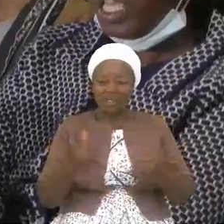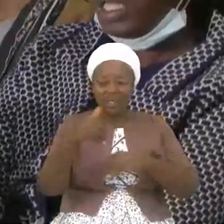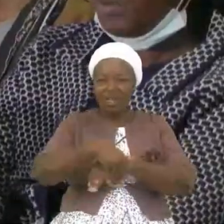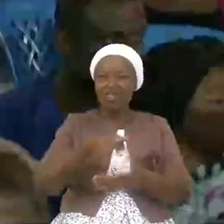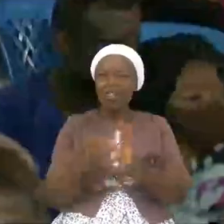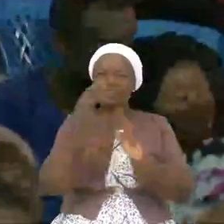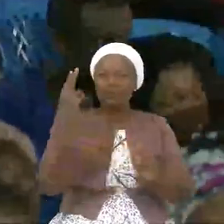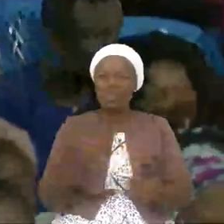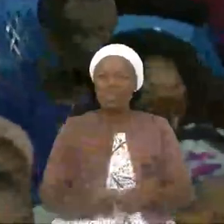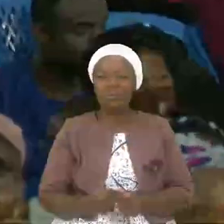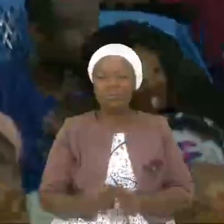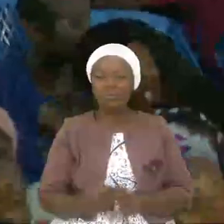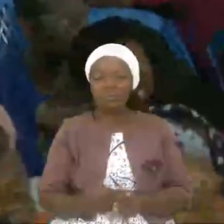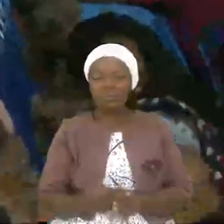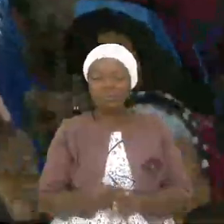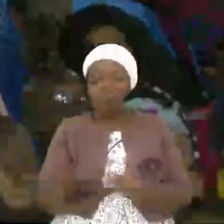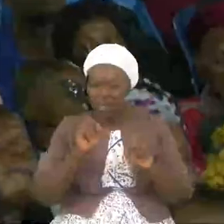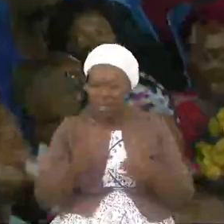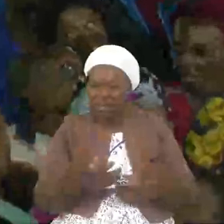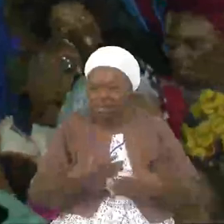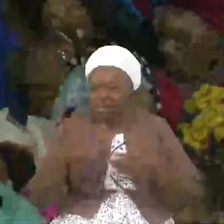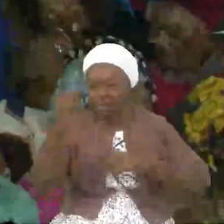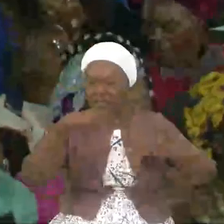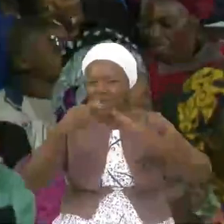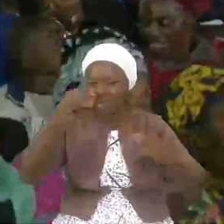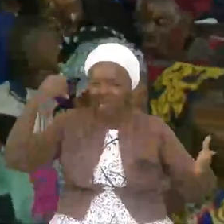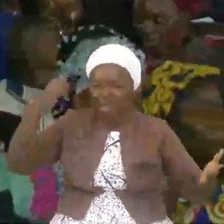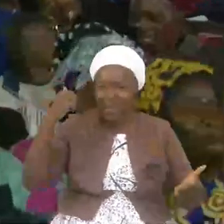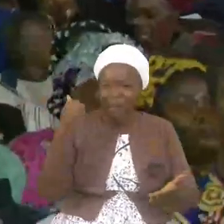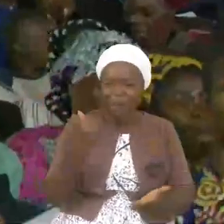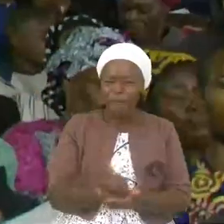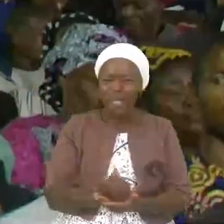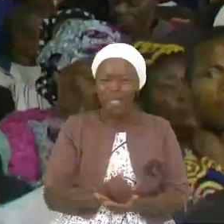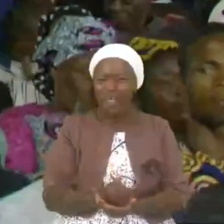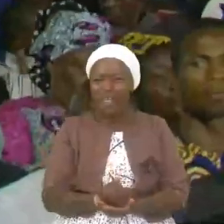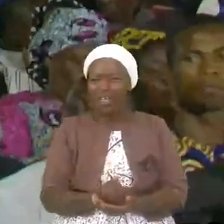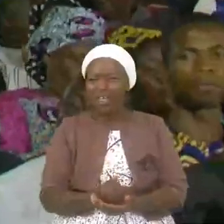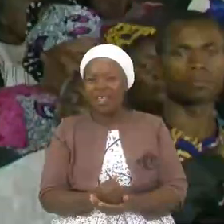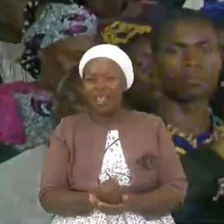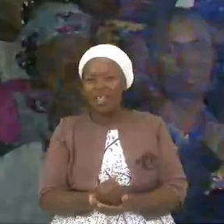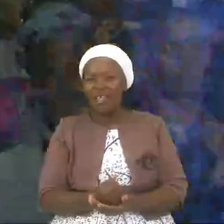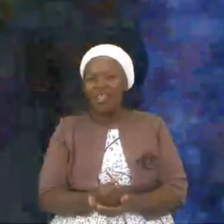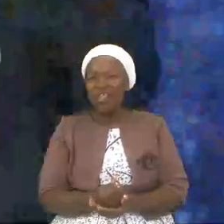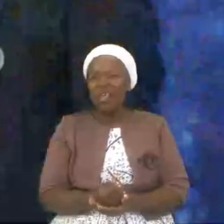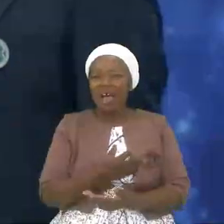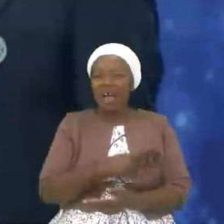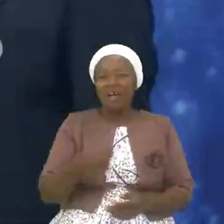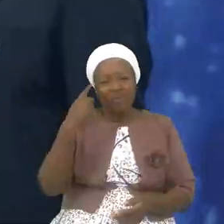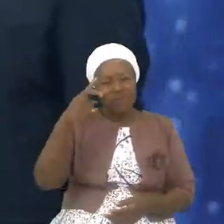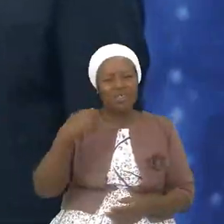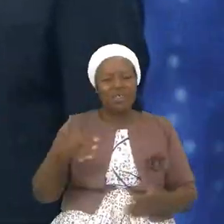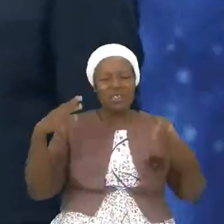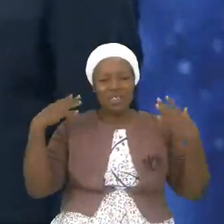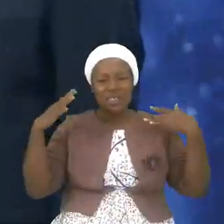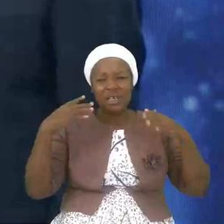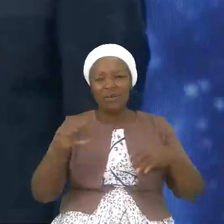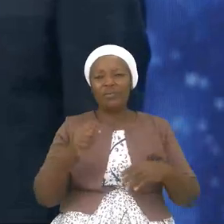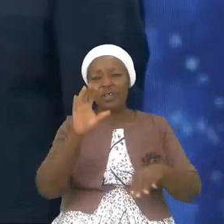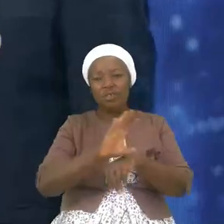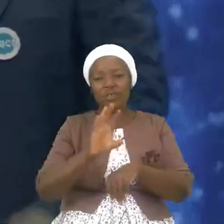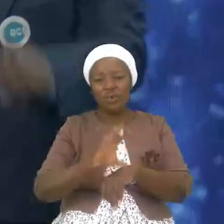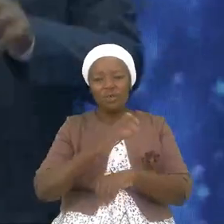au nom de Jésus. Est-ce que pas entendre un amen là-bas? Et à l'ange de l'église de Smyrne